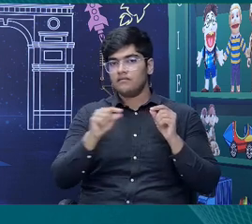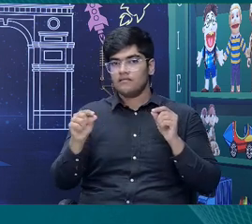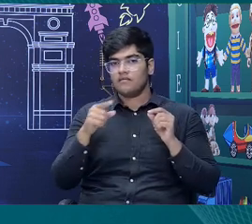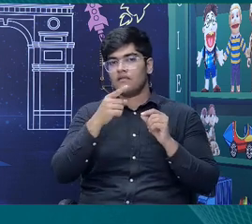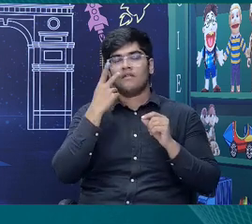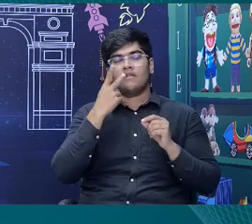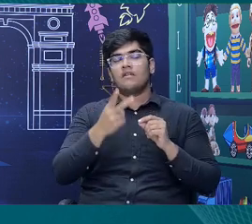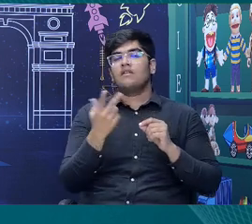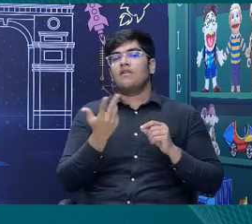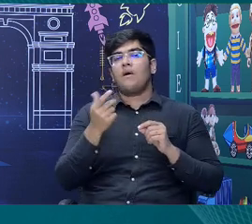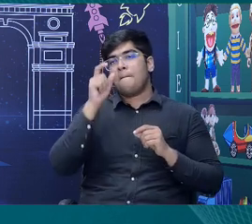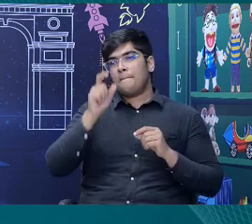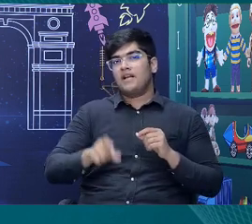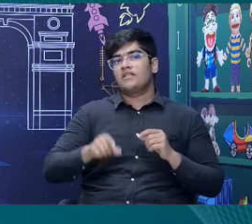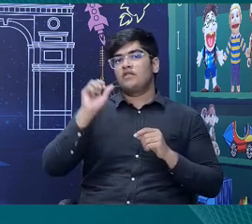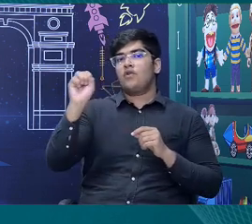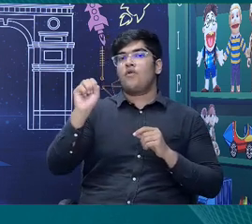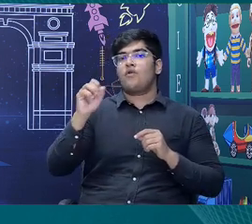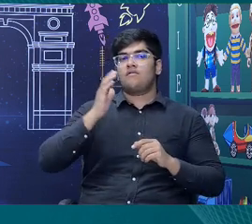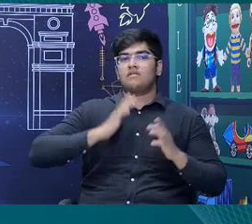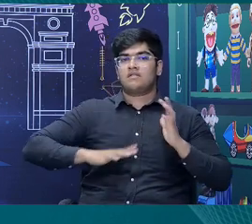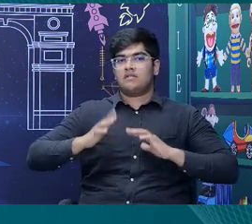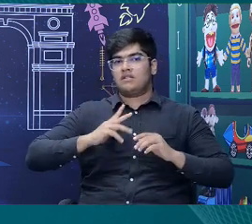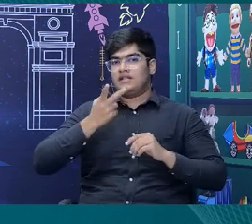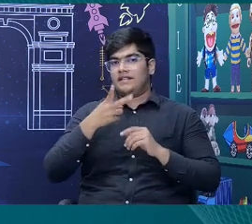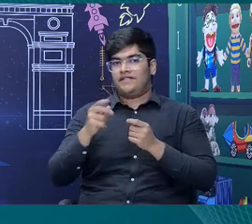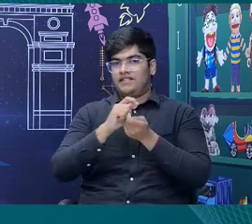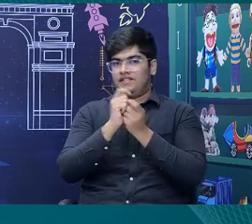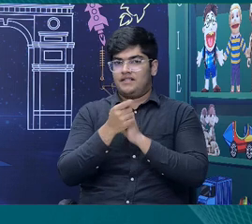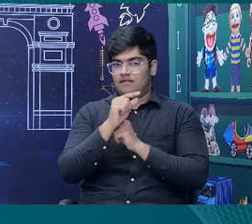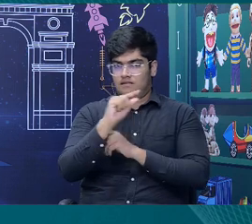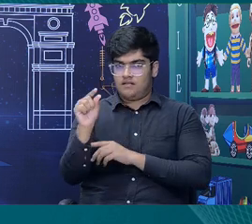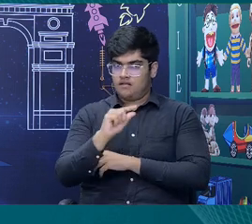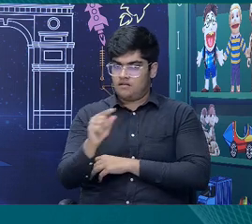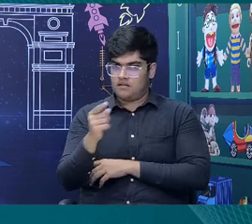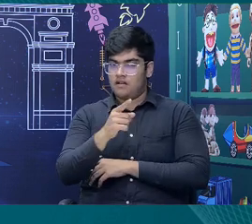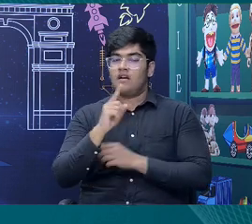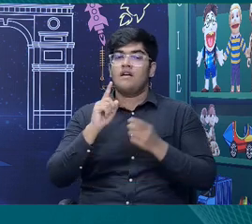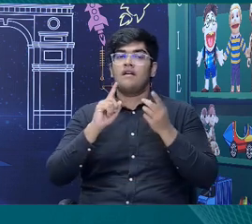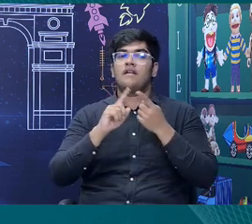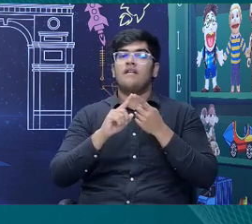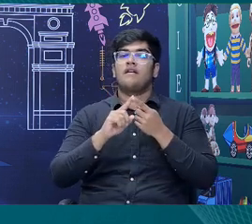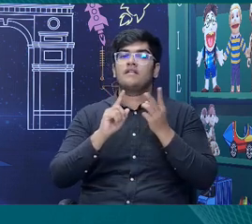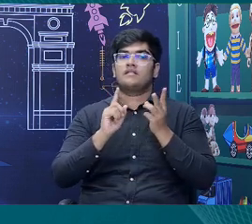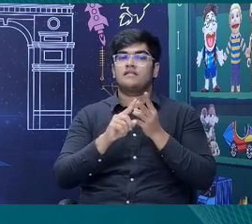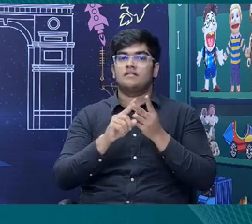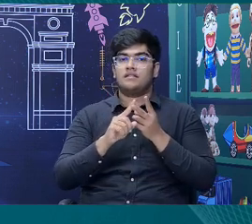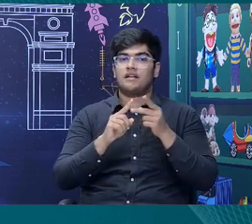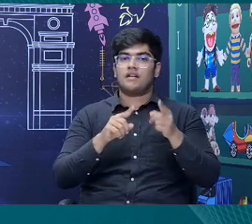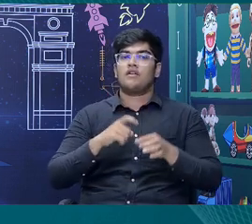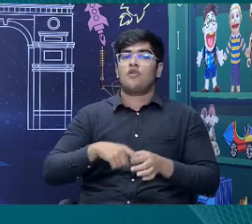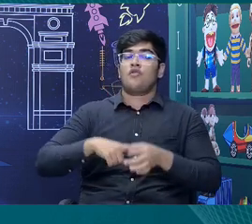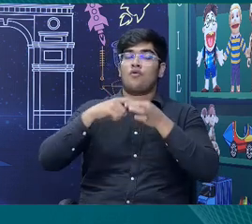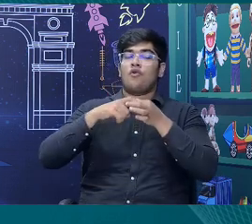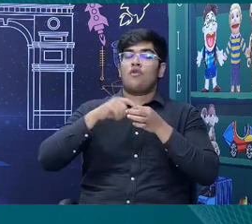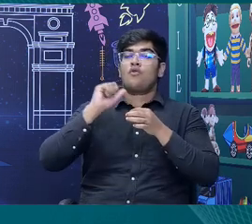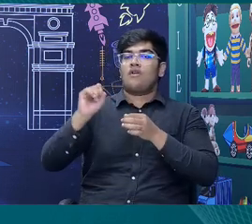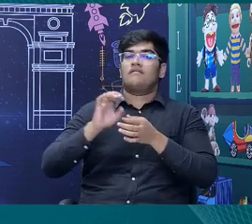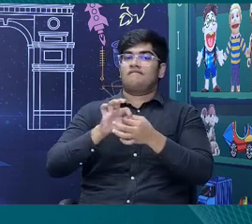वेरिएबल है वो क्लाइंट की स्टेट्स को रेफर करता है या द क्वालिटी ऑफ थेरेपिस्ट जो